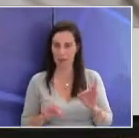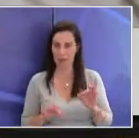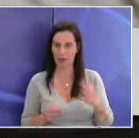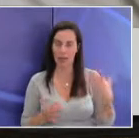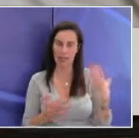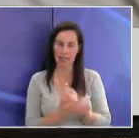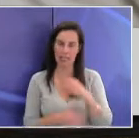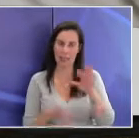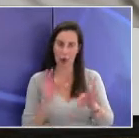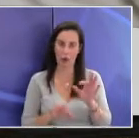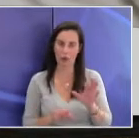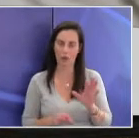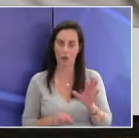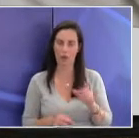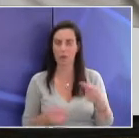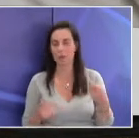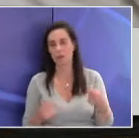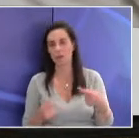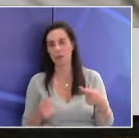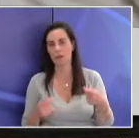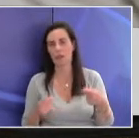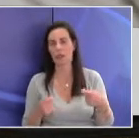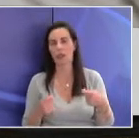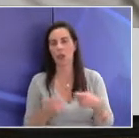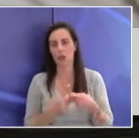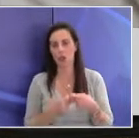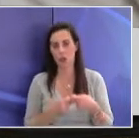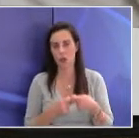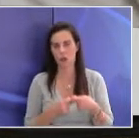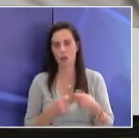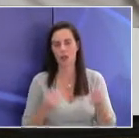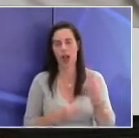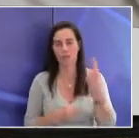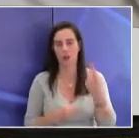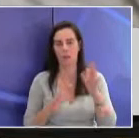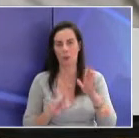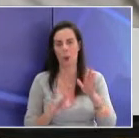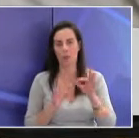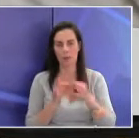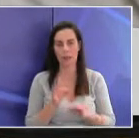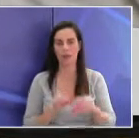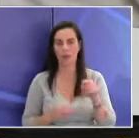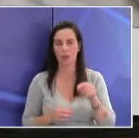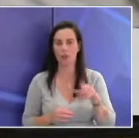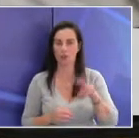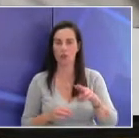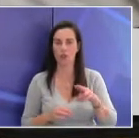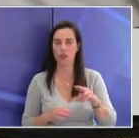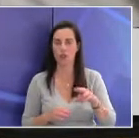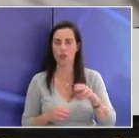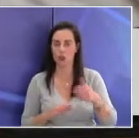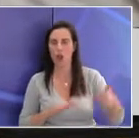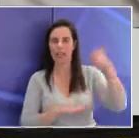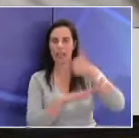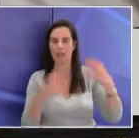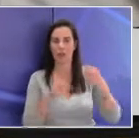את הבחירות האלה תמונה בקונסטלציה אחת ומאוד מסוימת, שיש ראש חץ למחנה